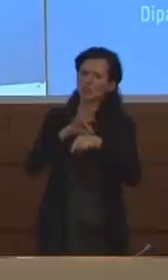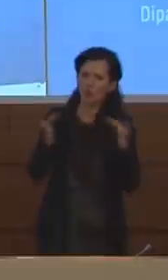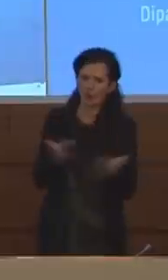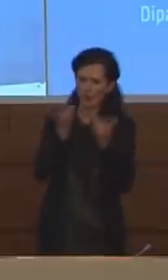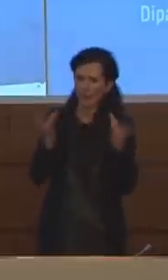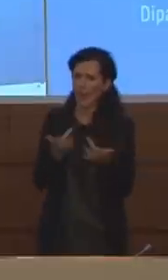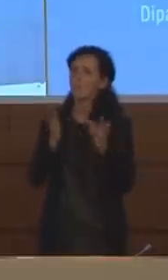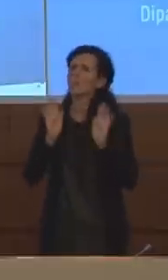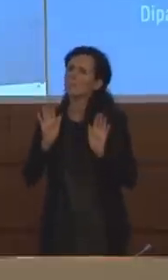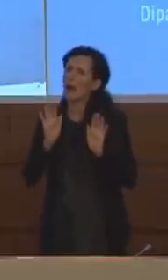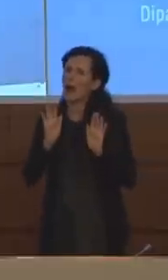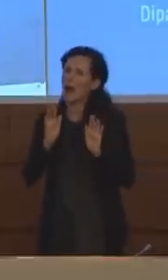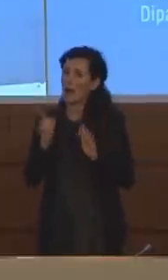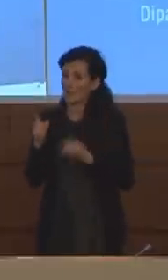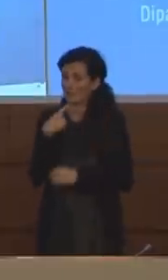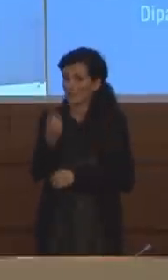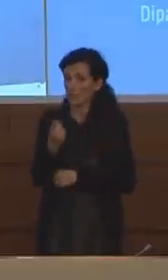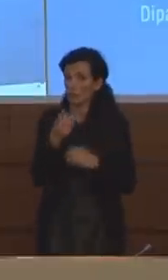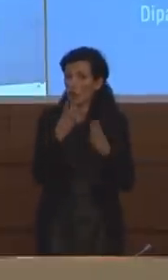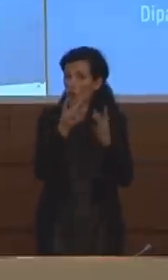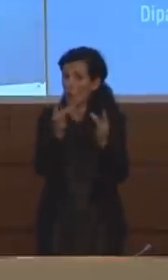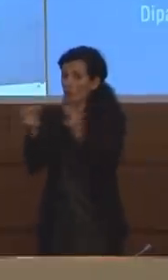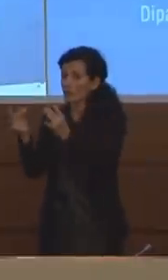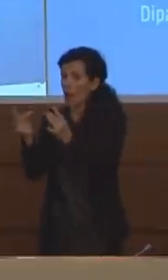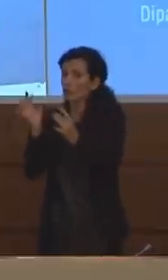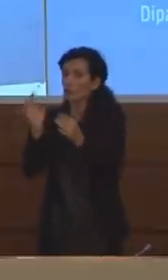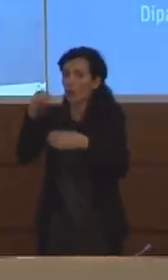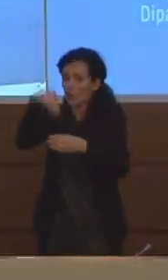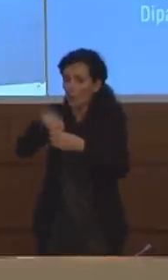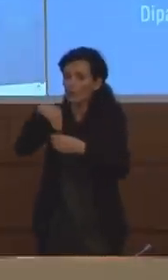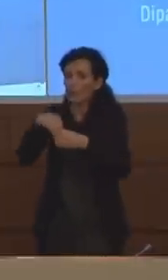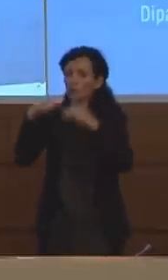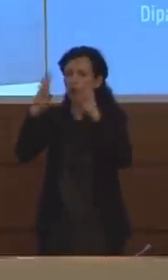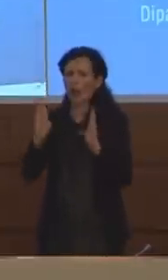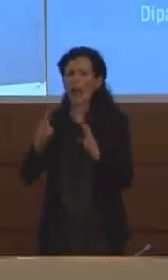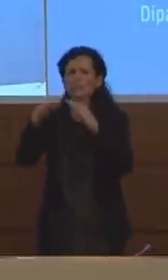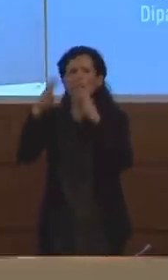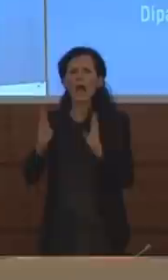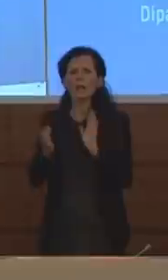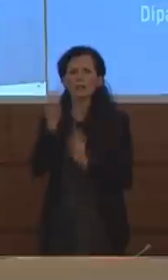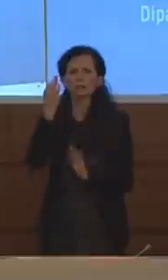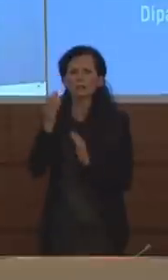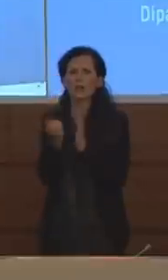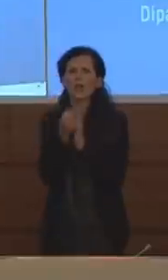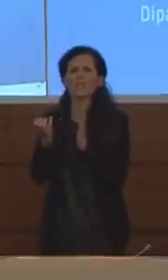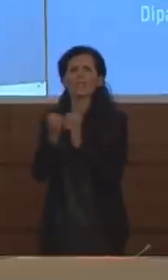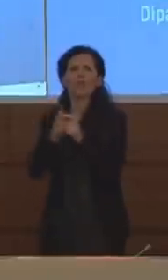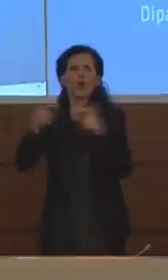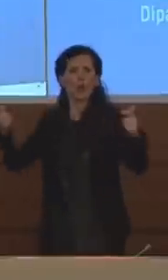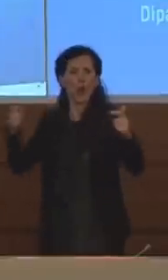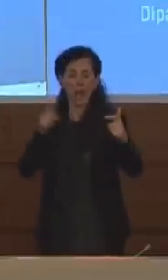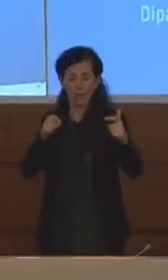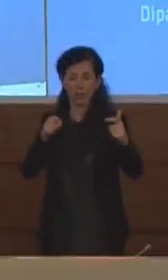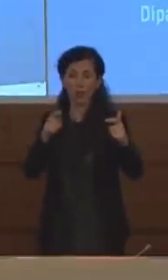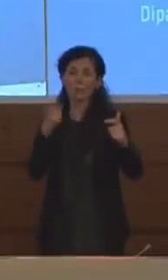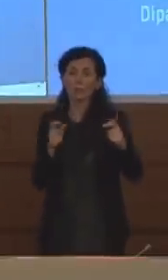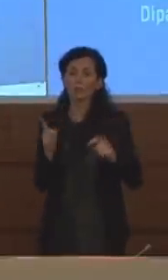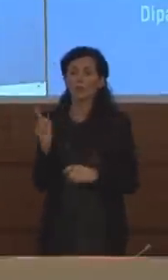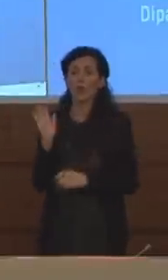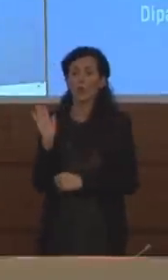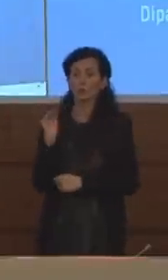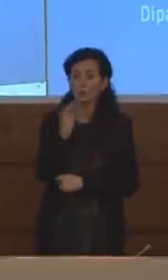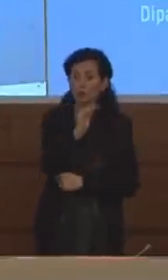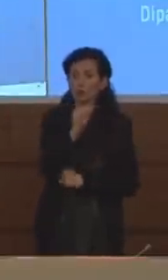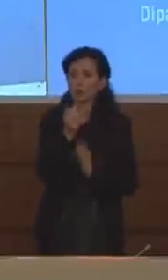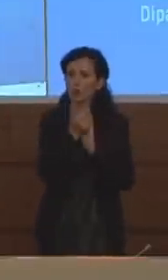sviluppano nelle case perché spesso per case diventano i focolai dove i numeri giornalieri di contagio aumenterebbero di